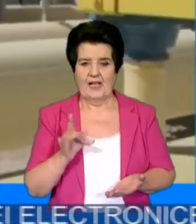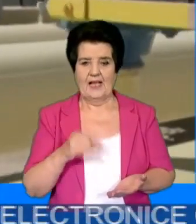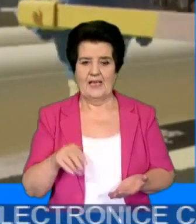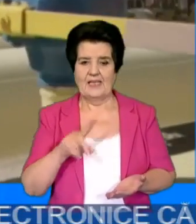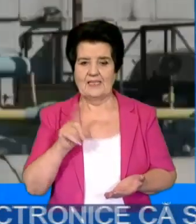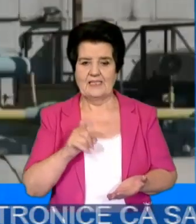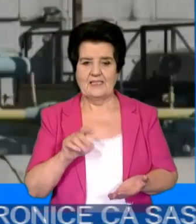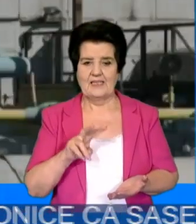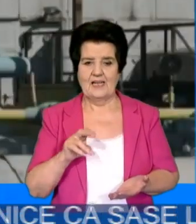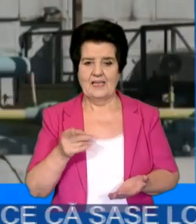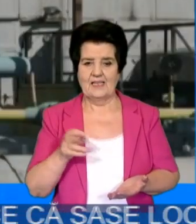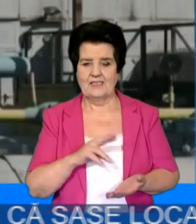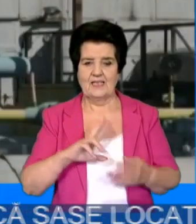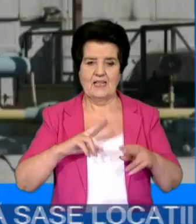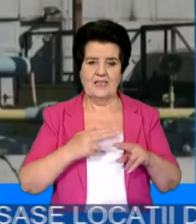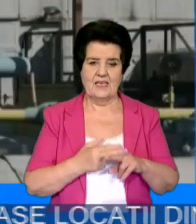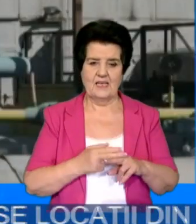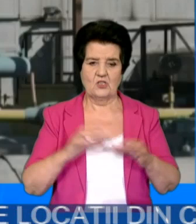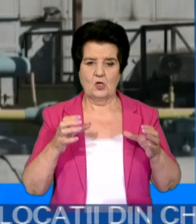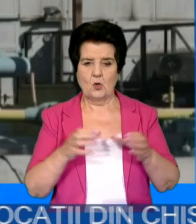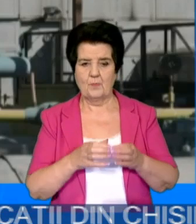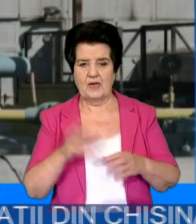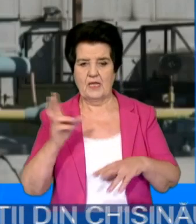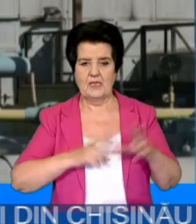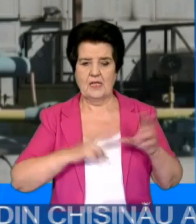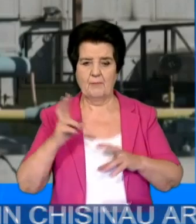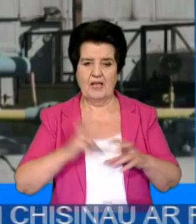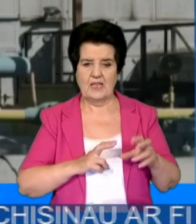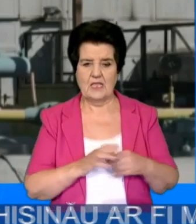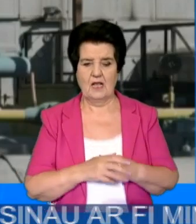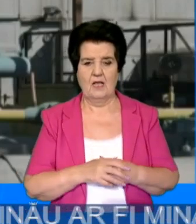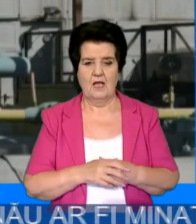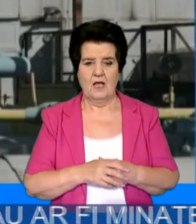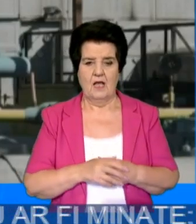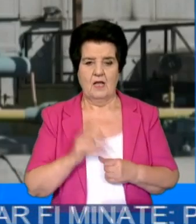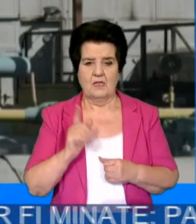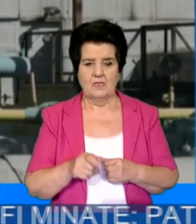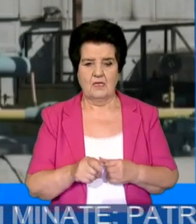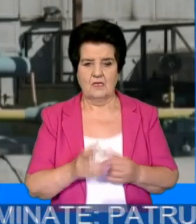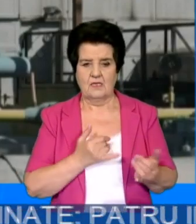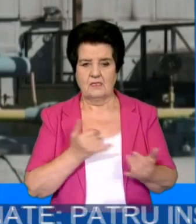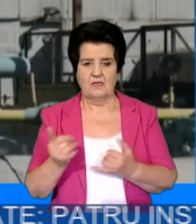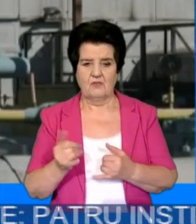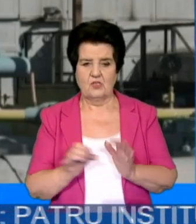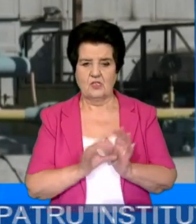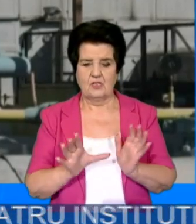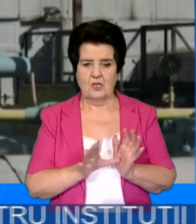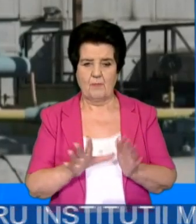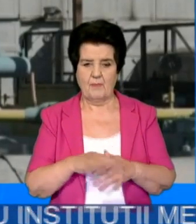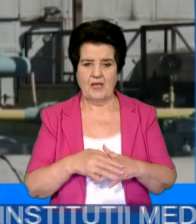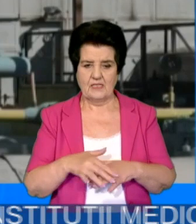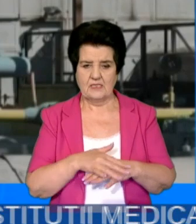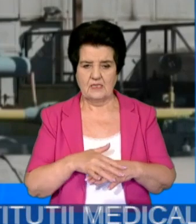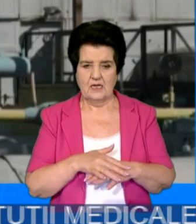de spunem, tehnic, deci de companii, de întreprinderi, de prestatori de servicii energetice pe piață